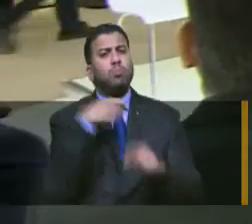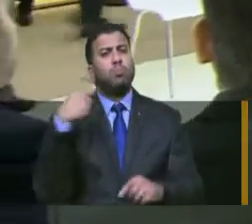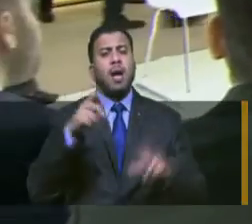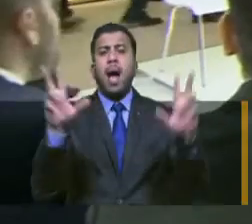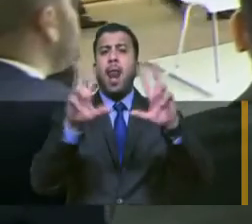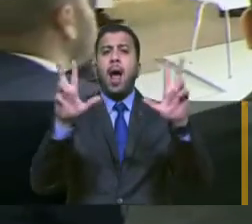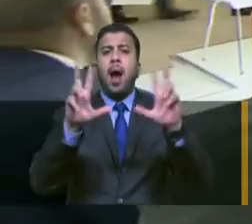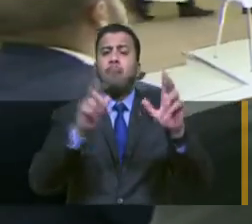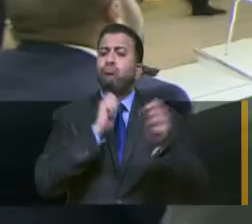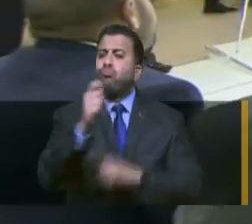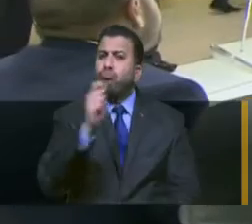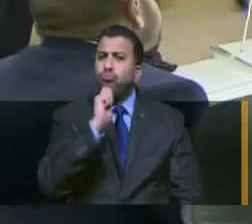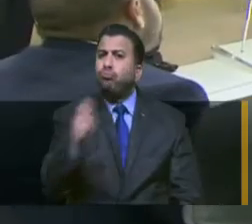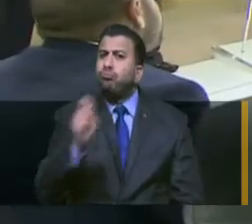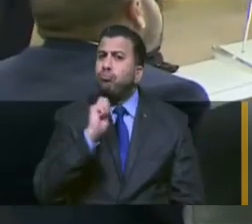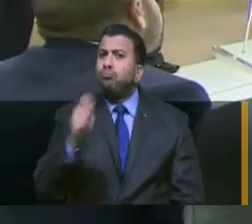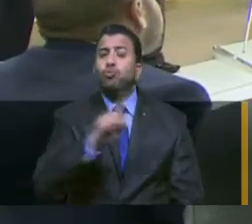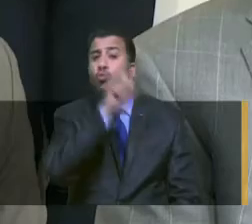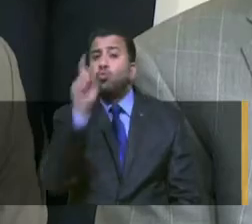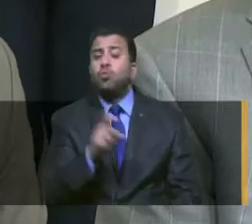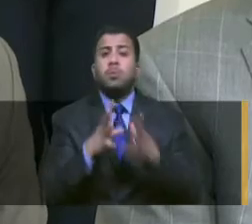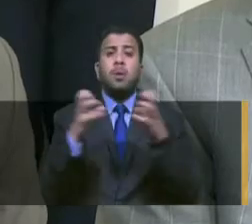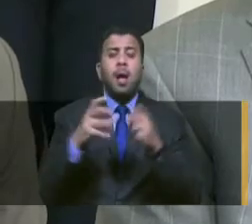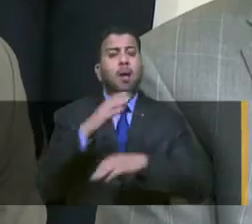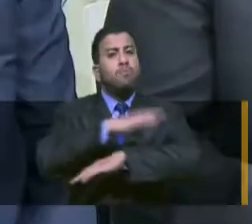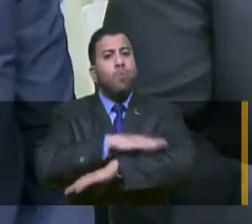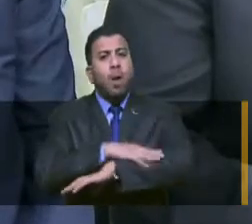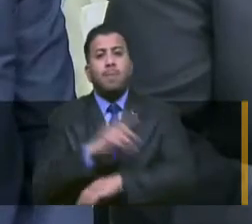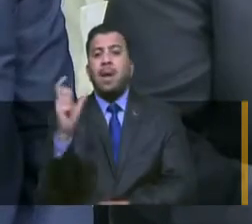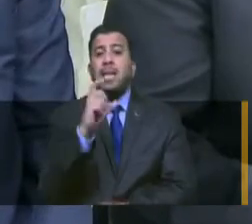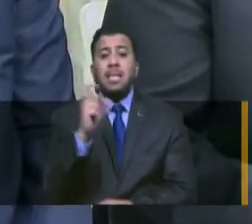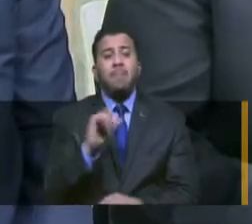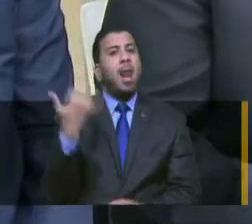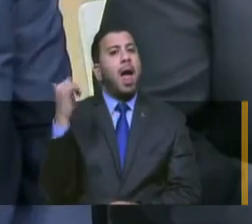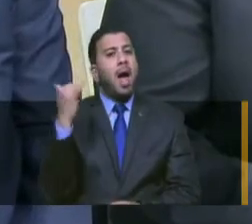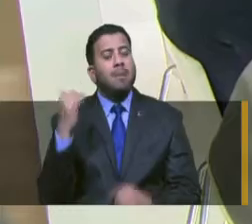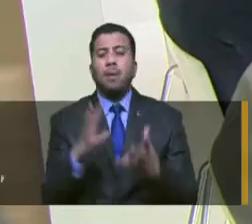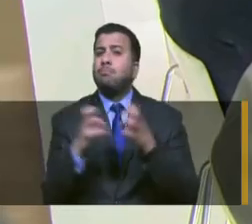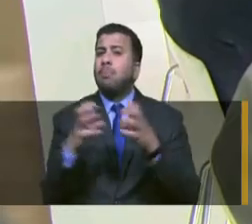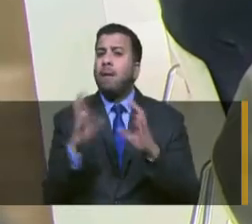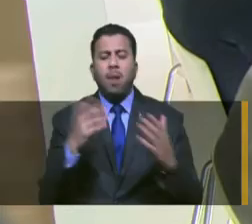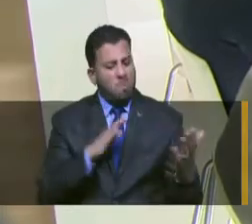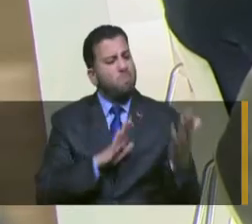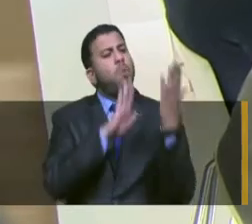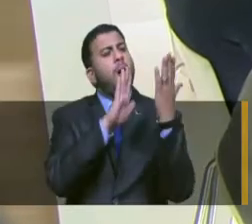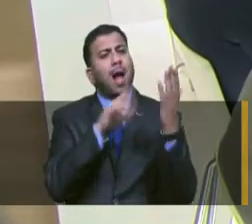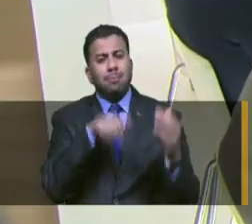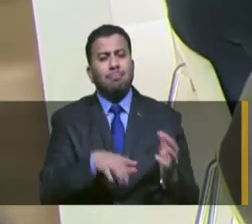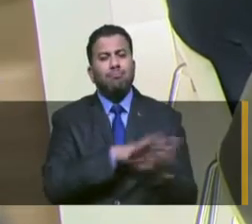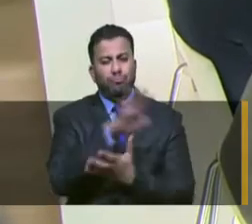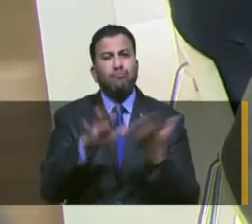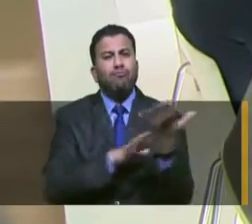الإعلام، وتحدث إليهم حول أهمية القيم والأخلاقيات الإسلامية والعربية في مواجهة الظواهر